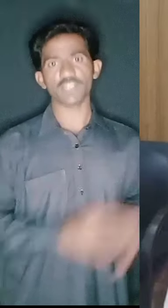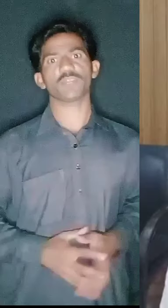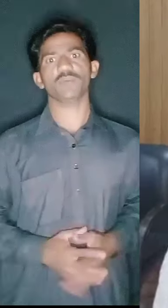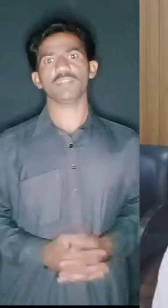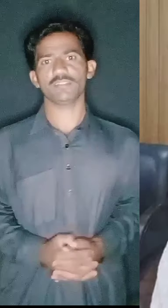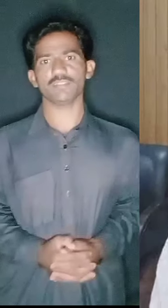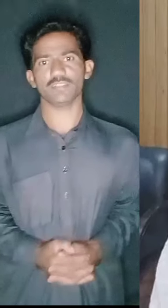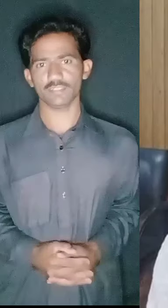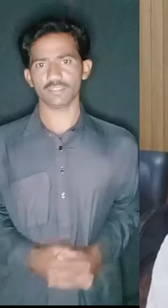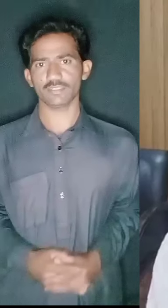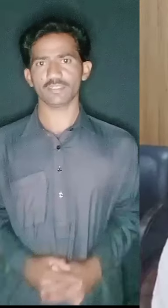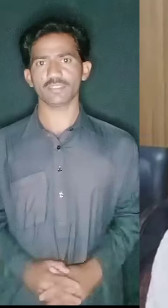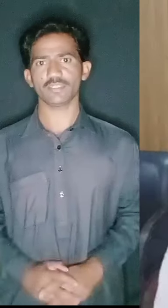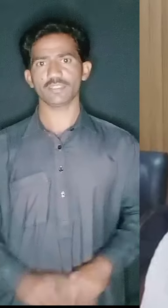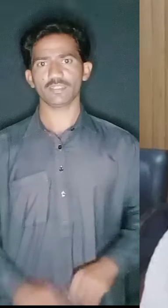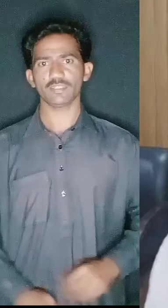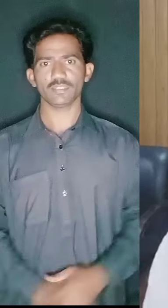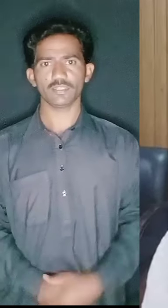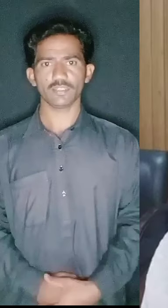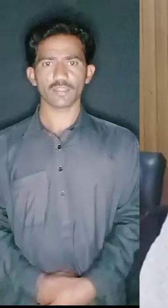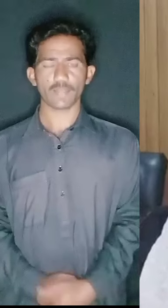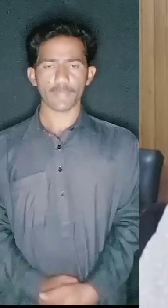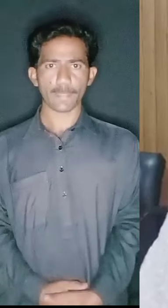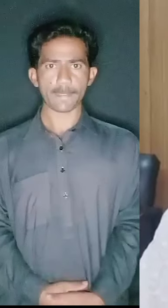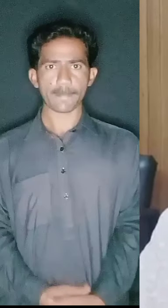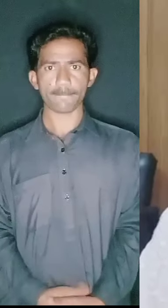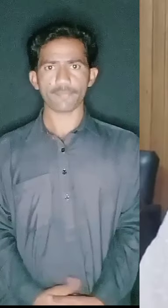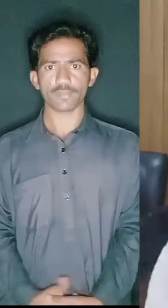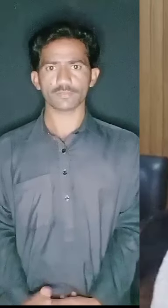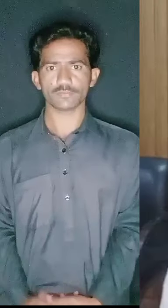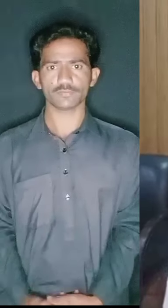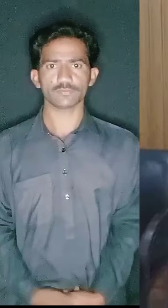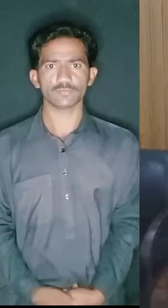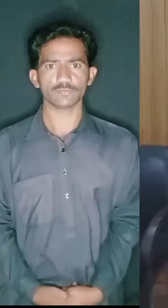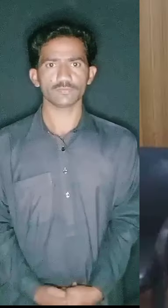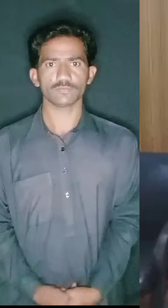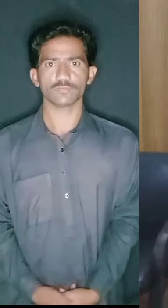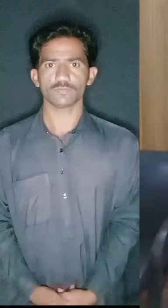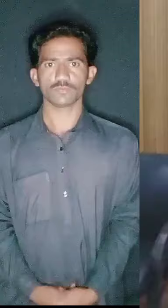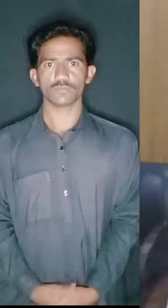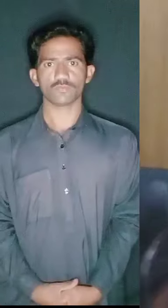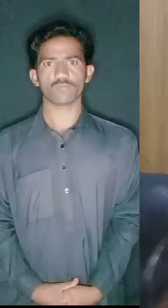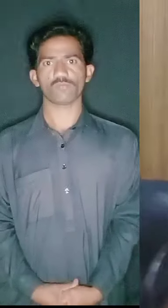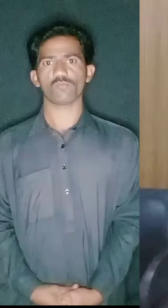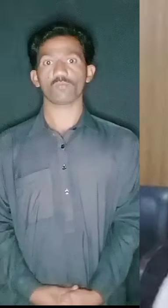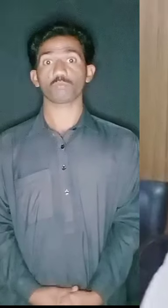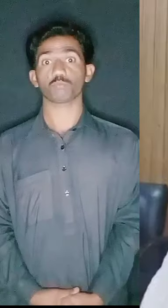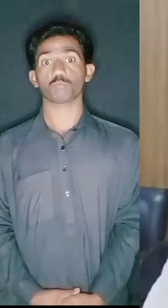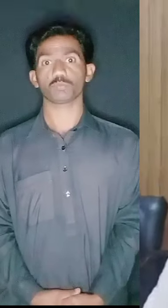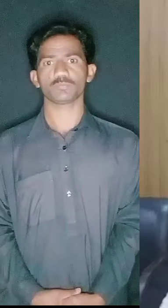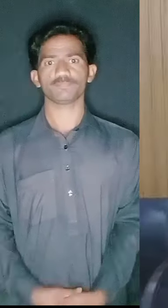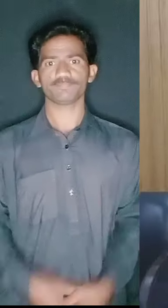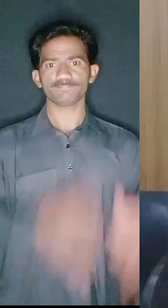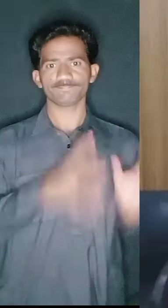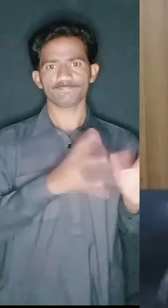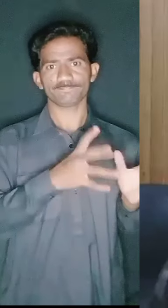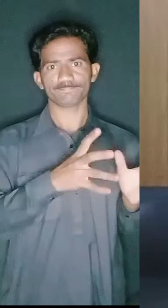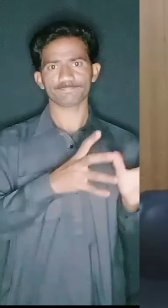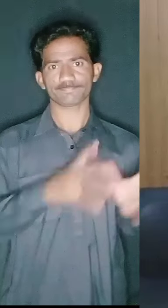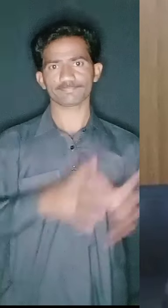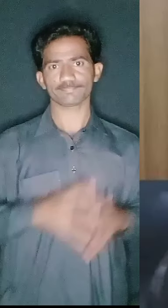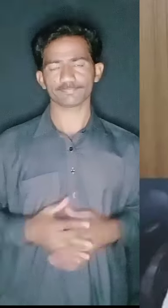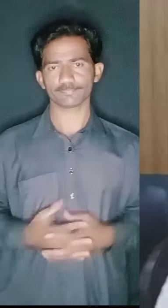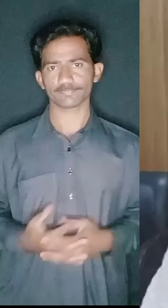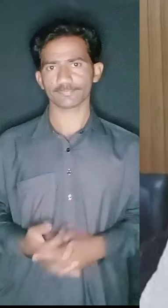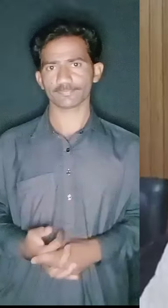इस वक्त जी सुनते मौजूद जय है हमारे साथ शर्माते जी। वो बीवी जिन्होंने अपने एक दोस्त के साथ मिलकर अपने शोहर को